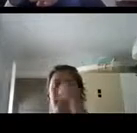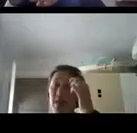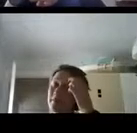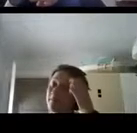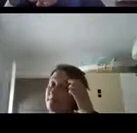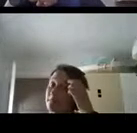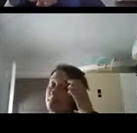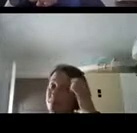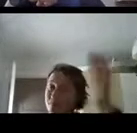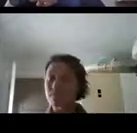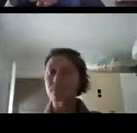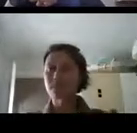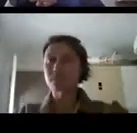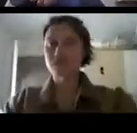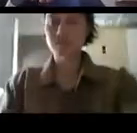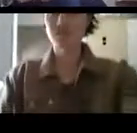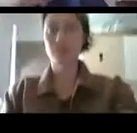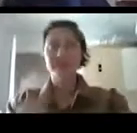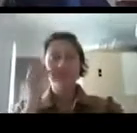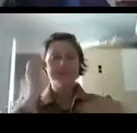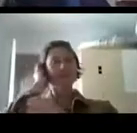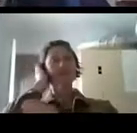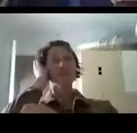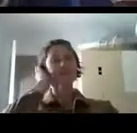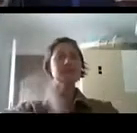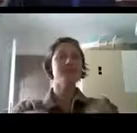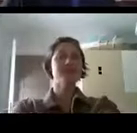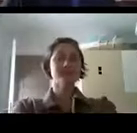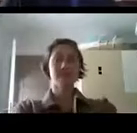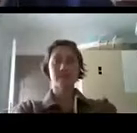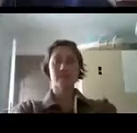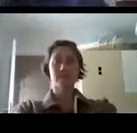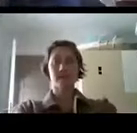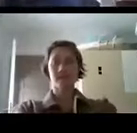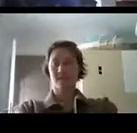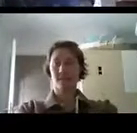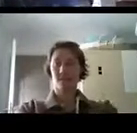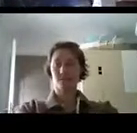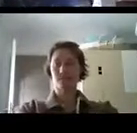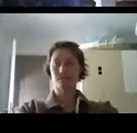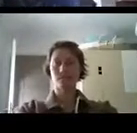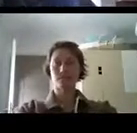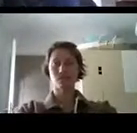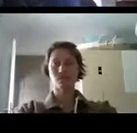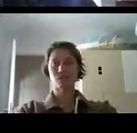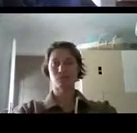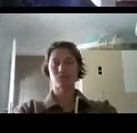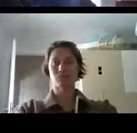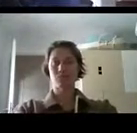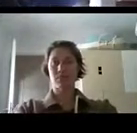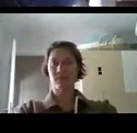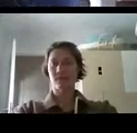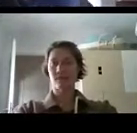Hoe kan je die bubbels nu gaan indelen? We hebben een paar scenario's op onze website opgenomen, de speelplein.net/zomer. Dat